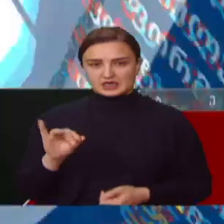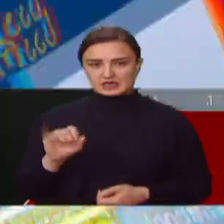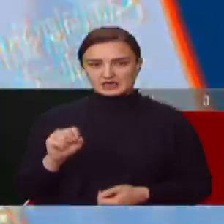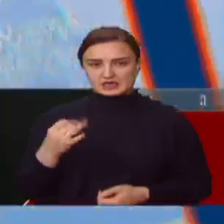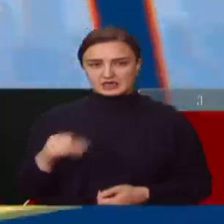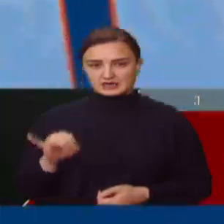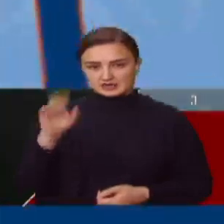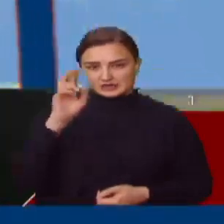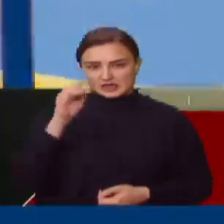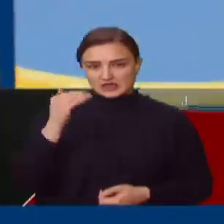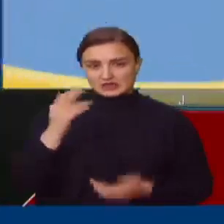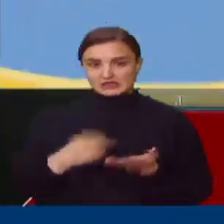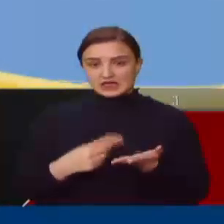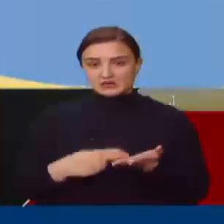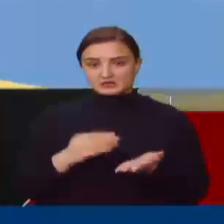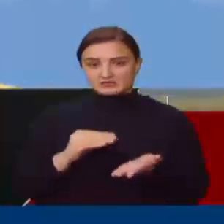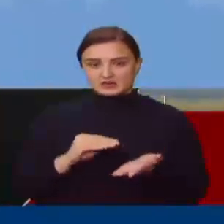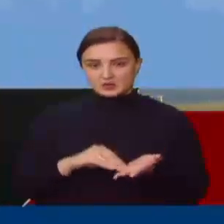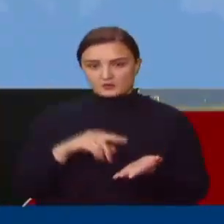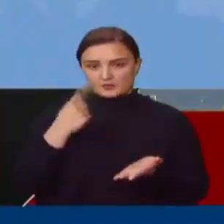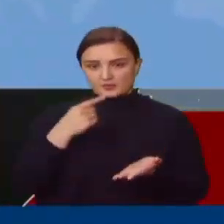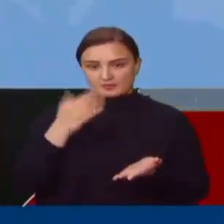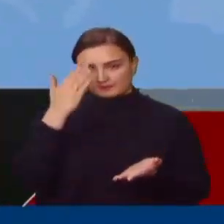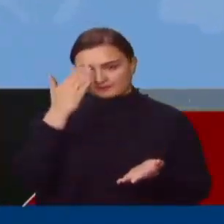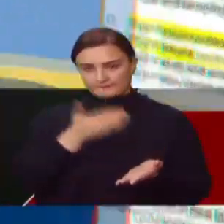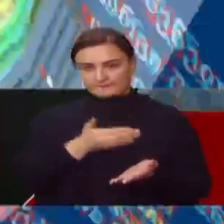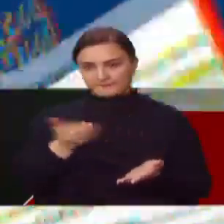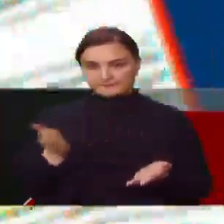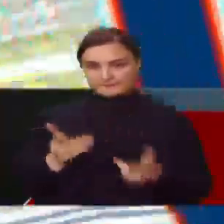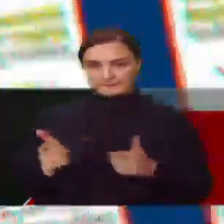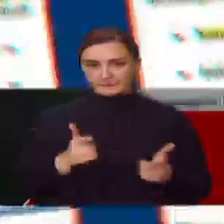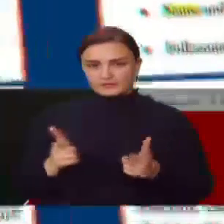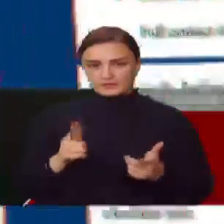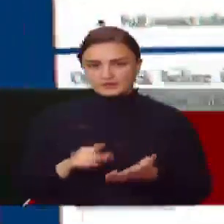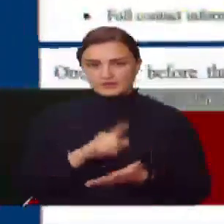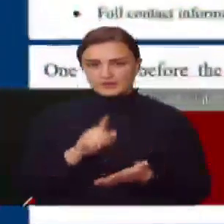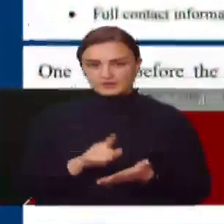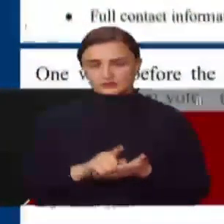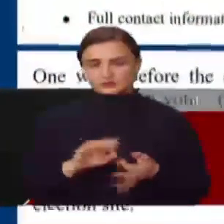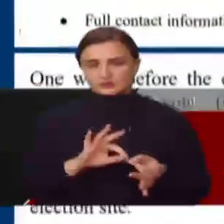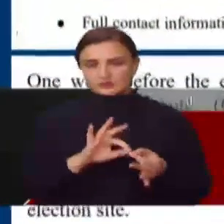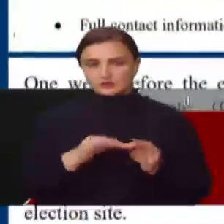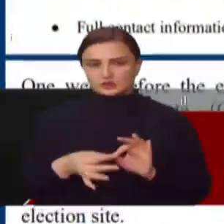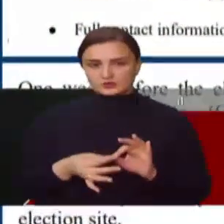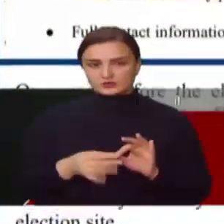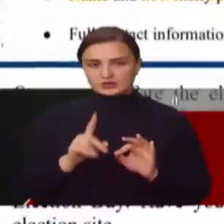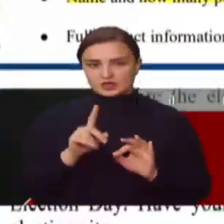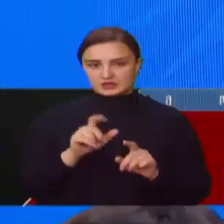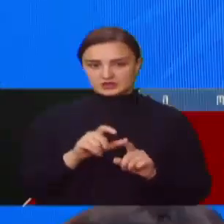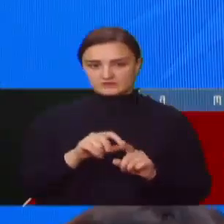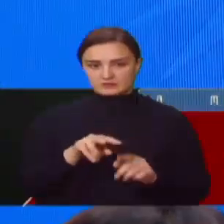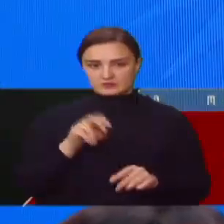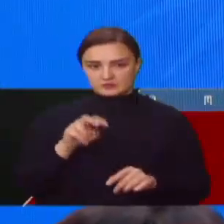AIRA-is sakhelmtsxmaneloebi daasakhela da amomrchevlebis mobilizebis autsileblobaze konkretuli tsitatebi